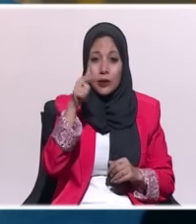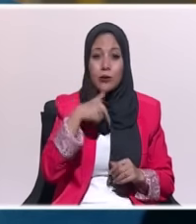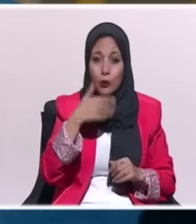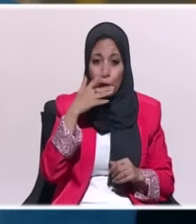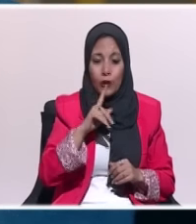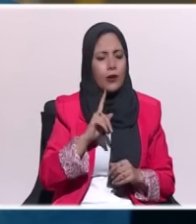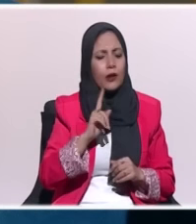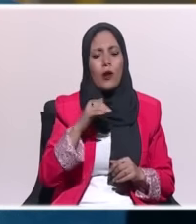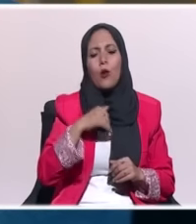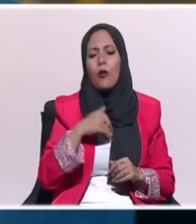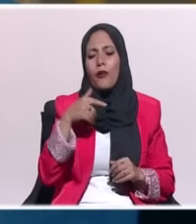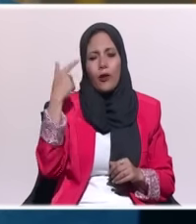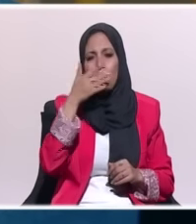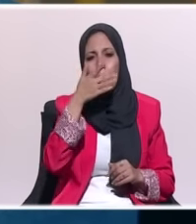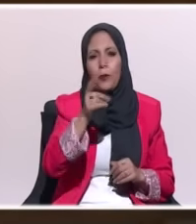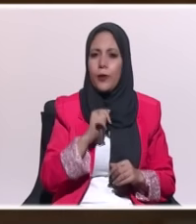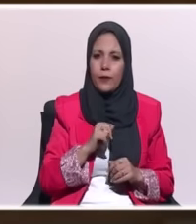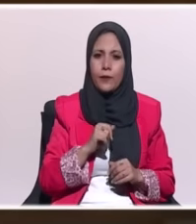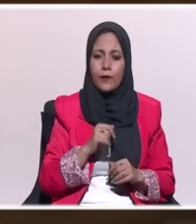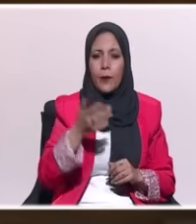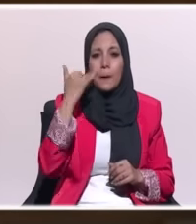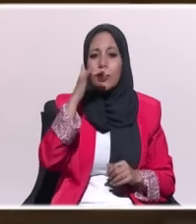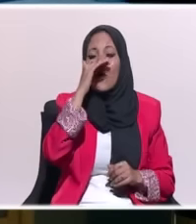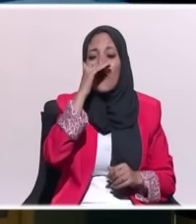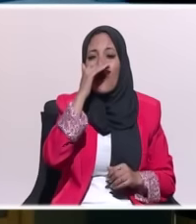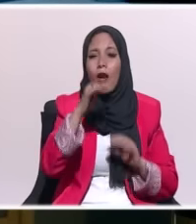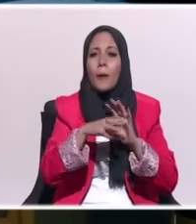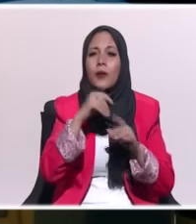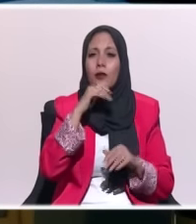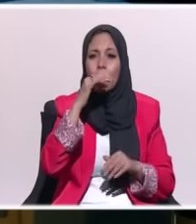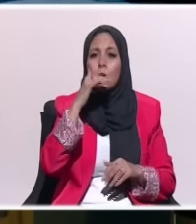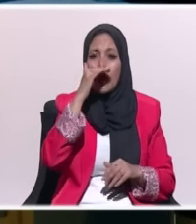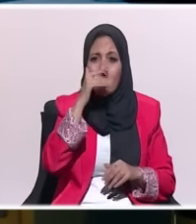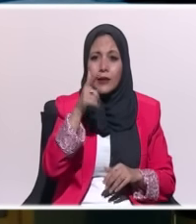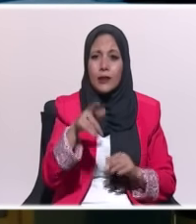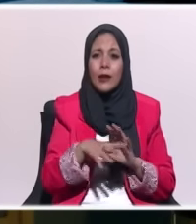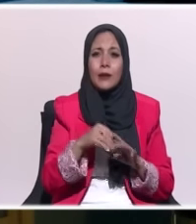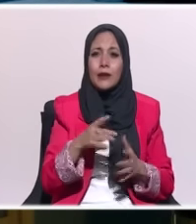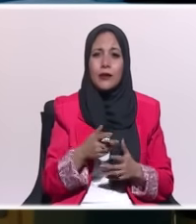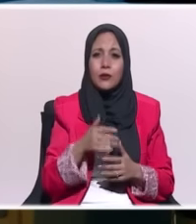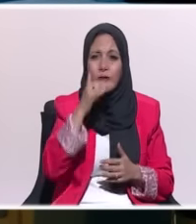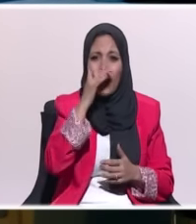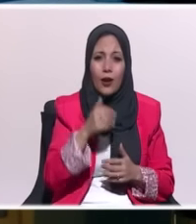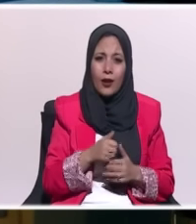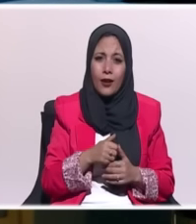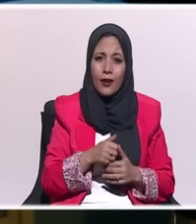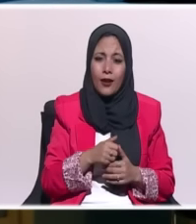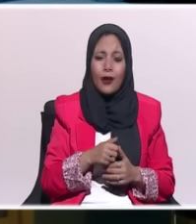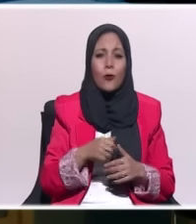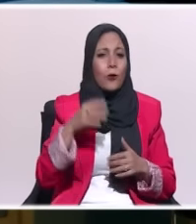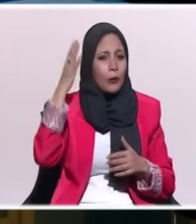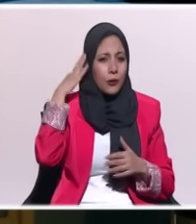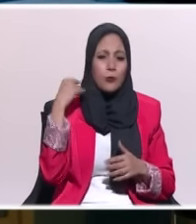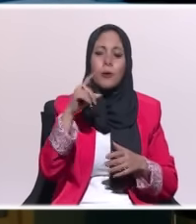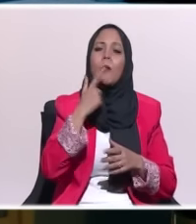لا لا لا لا لا لا. ويوم فرحها مش كنت فرحانة؟ يا نهار ابيض. وزغرت يوم خطوبتها وسقيت